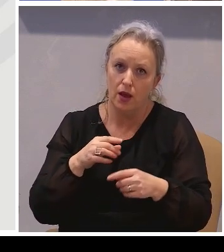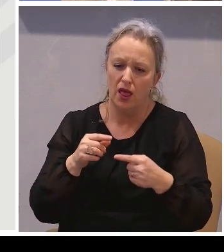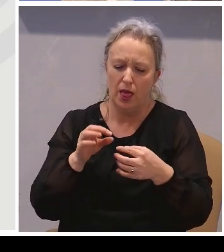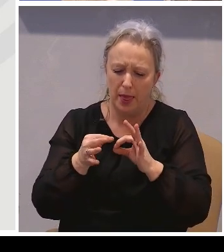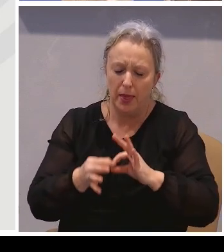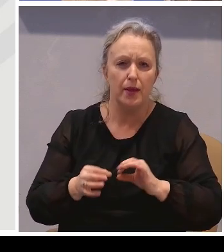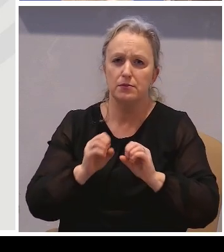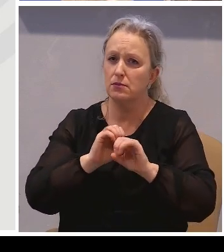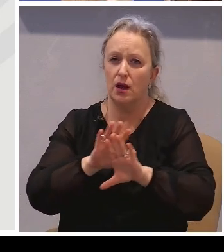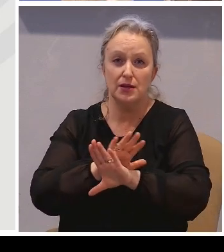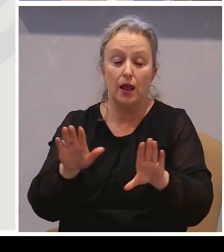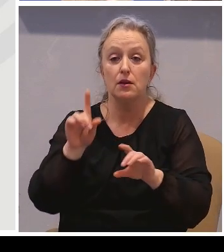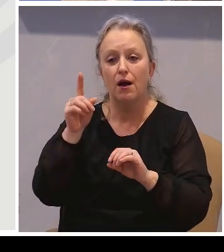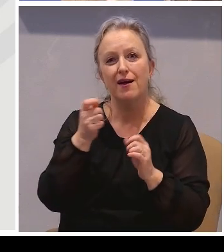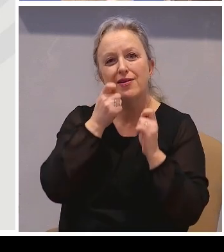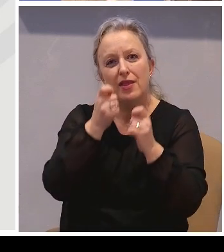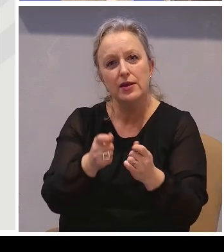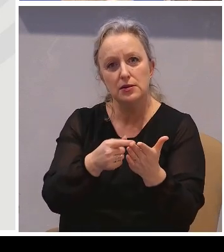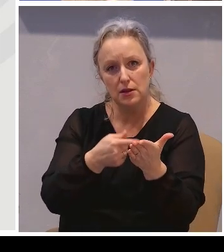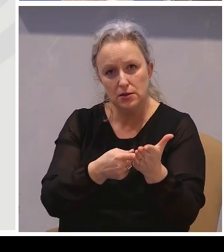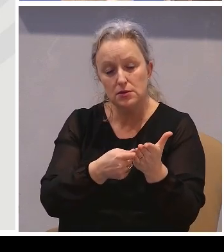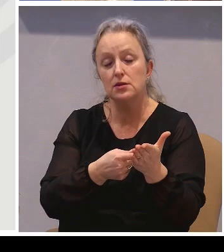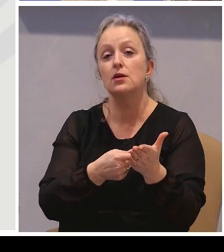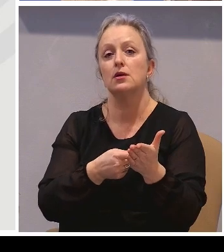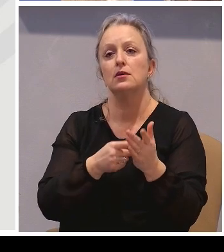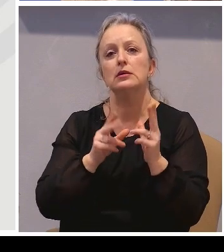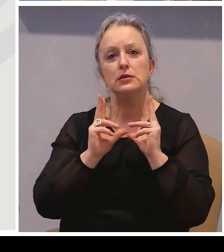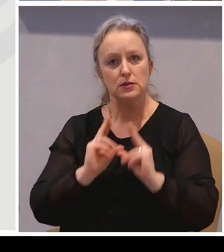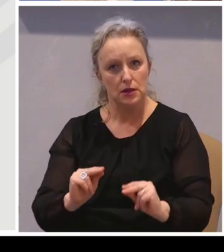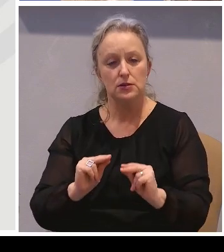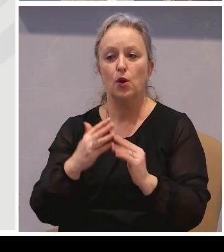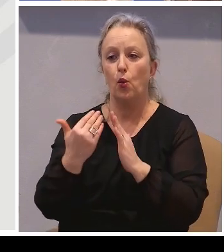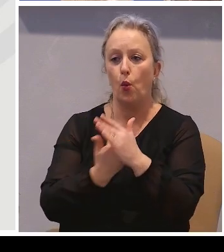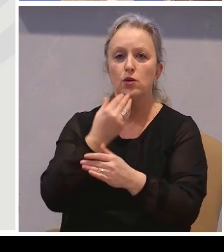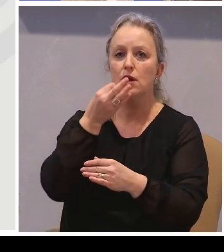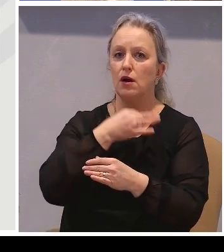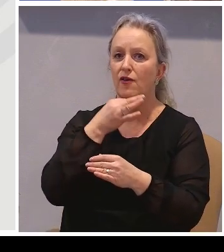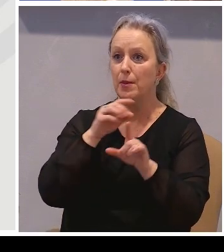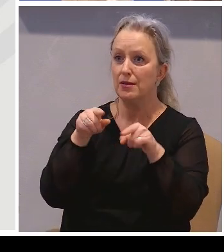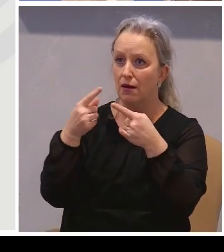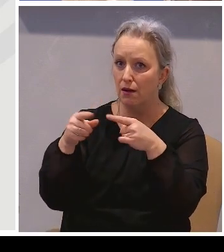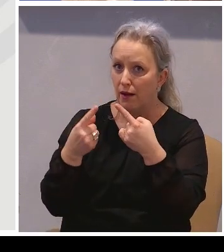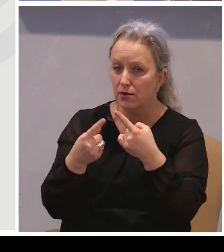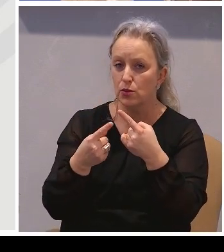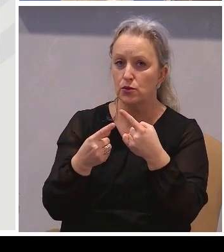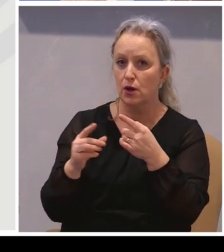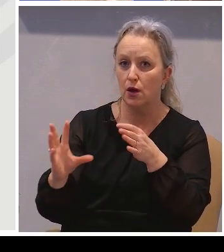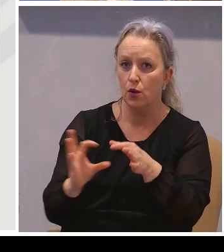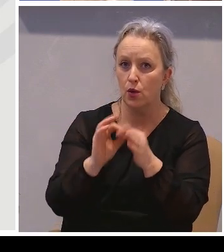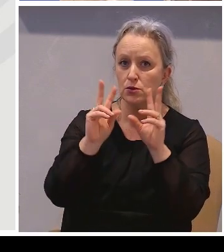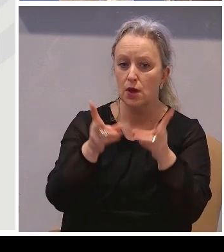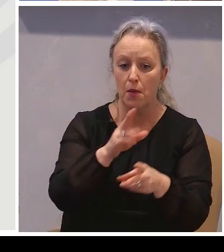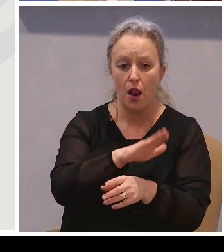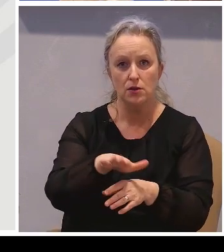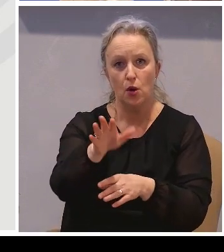about before, aga mis ta näitas, on see, et tõesti it showed koos that uute indeed ravimite arendusega on ka lastel with the ravimite development of arendus